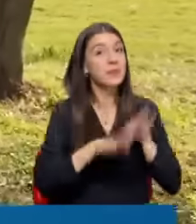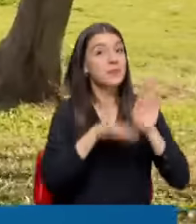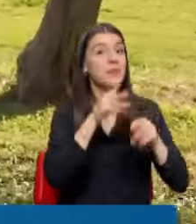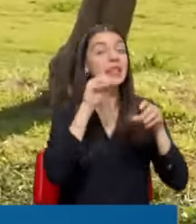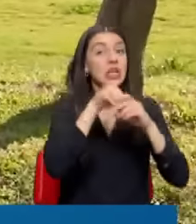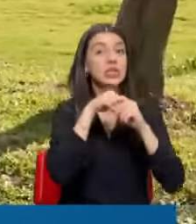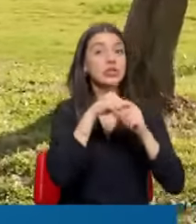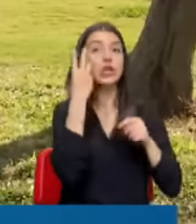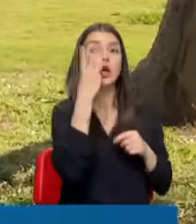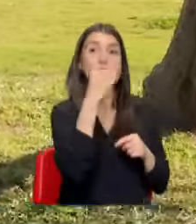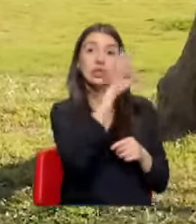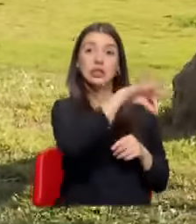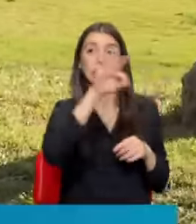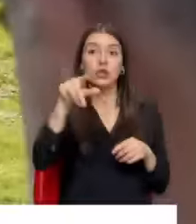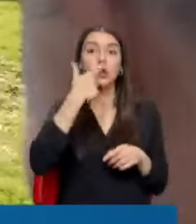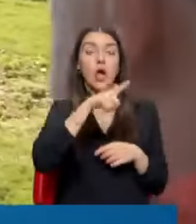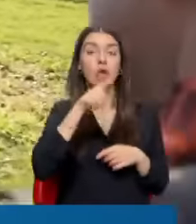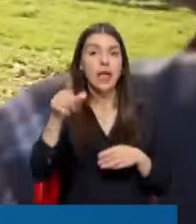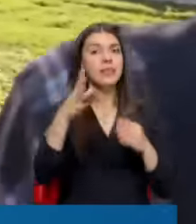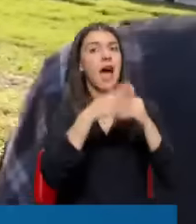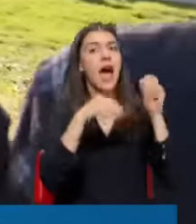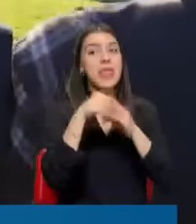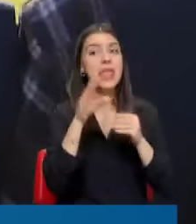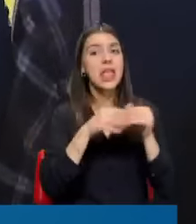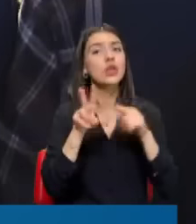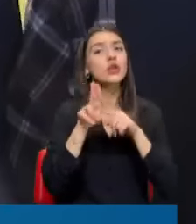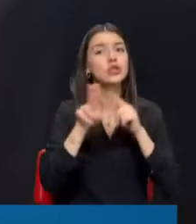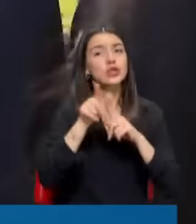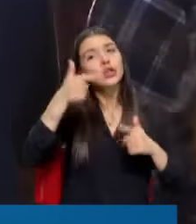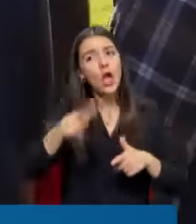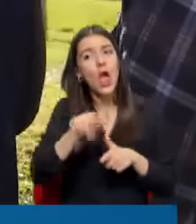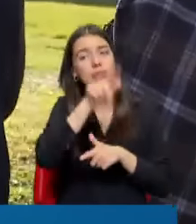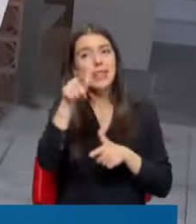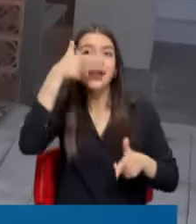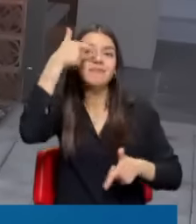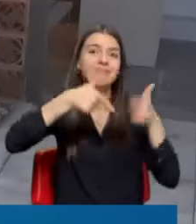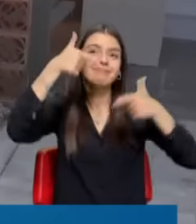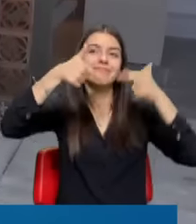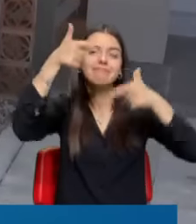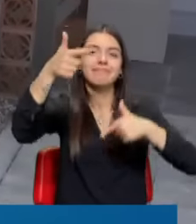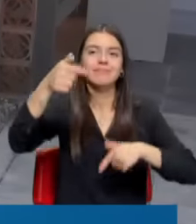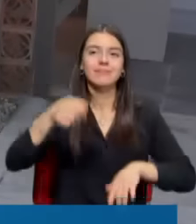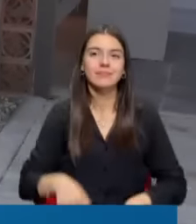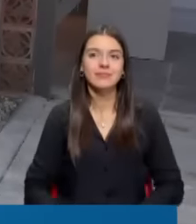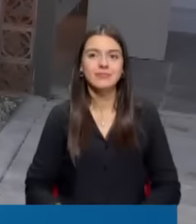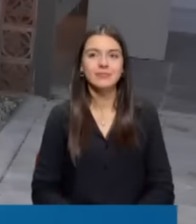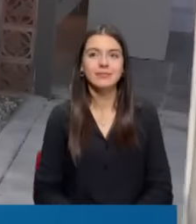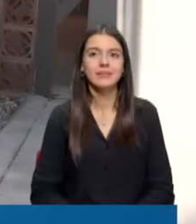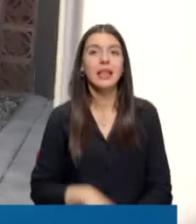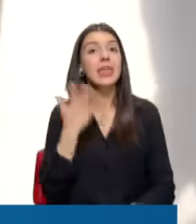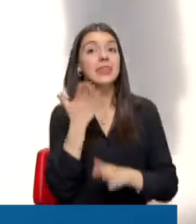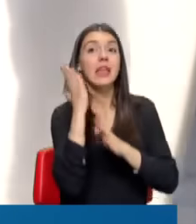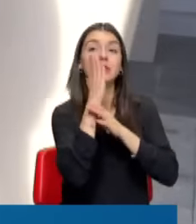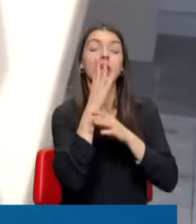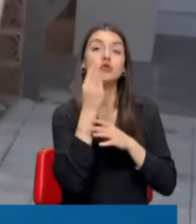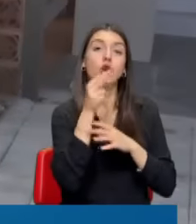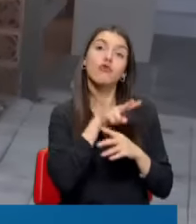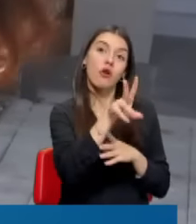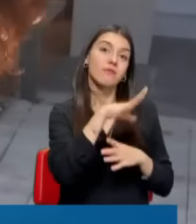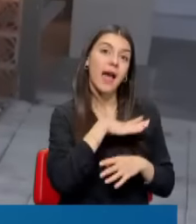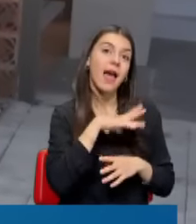3 pilot köyden biri olan Adana'nın Kürkçüler Köyü'nde çekimler gerçekleştirildi. Ama daha gidecek çok yol var,